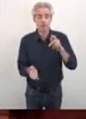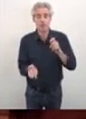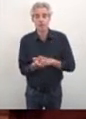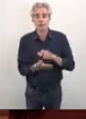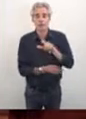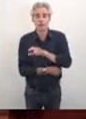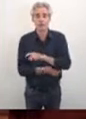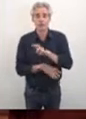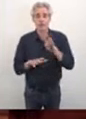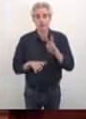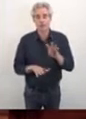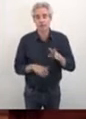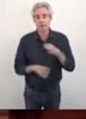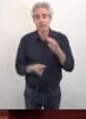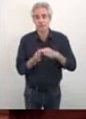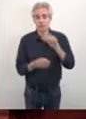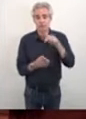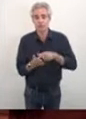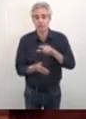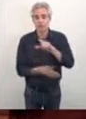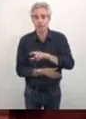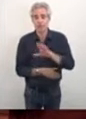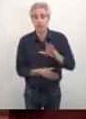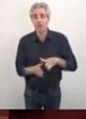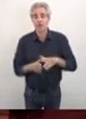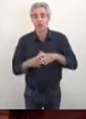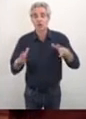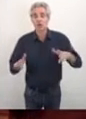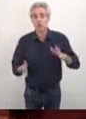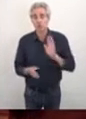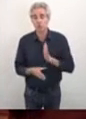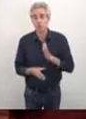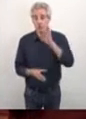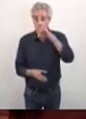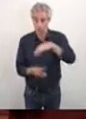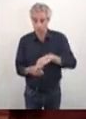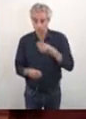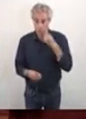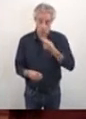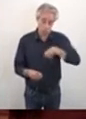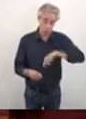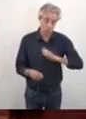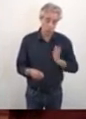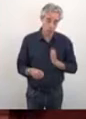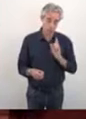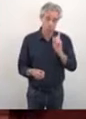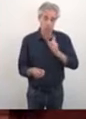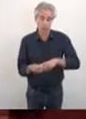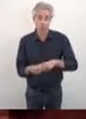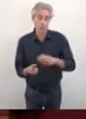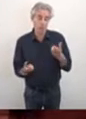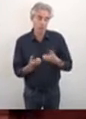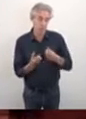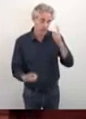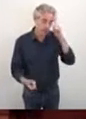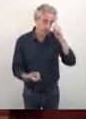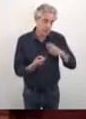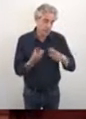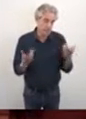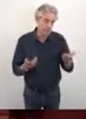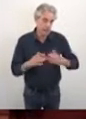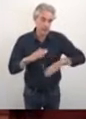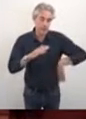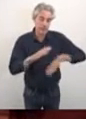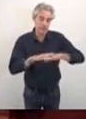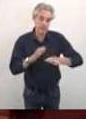septembre 2021. Le numérique responsable irrigue l'ensemble de ces ambitions et notamment la question de la nécessaire limitation de